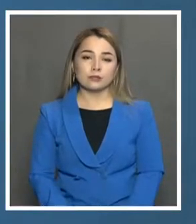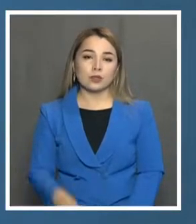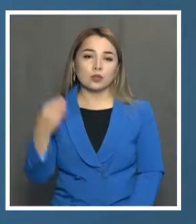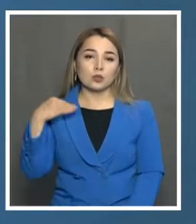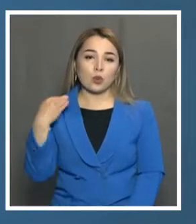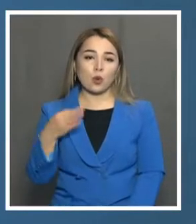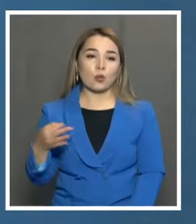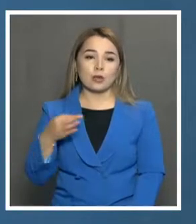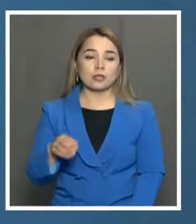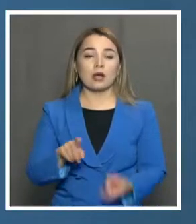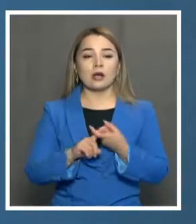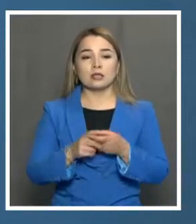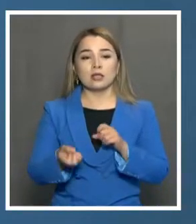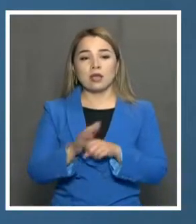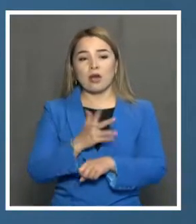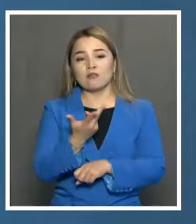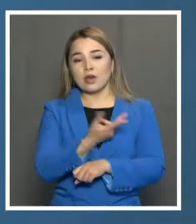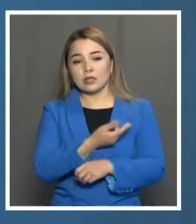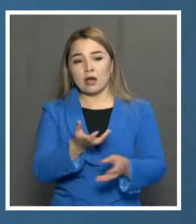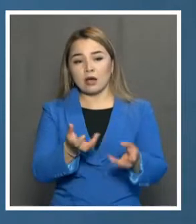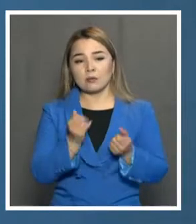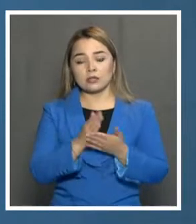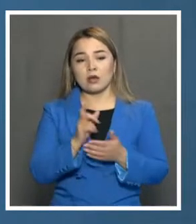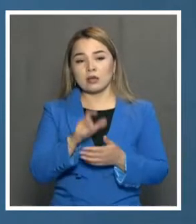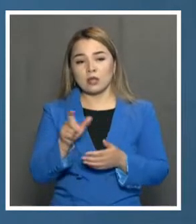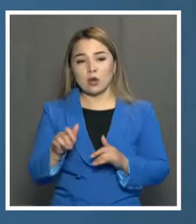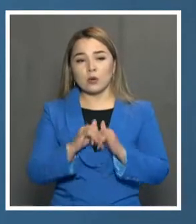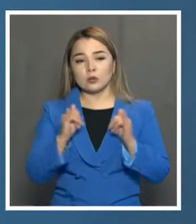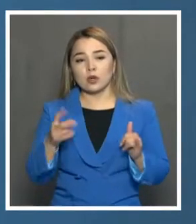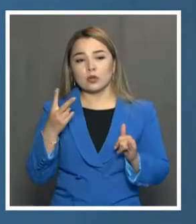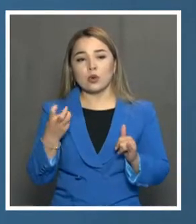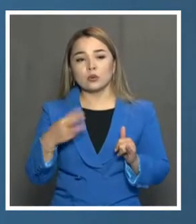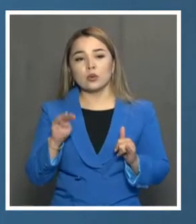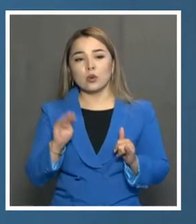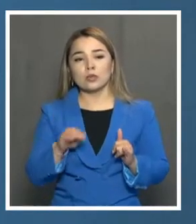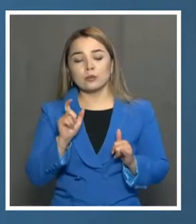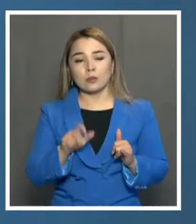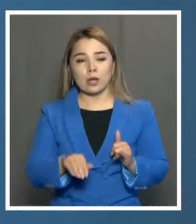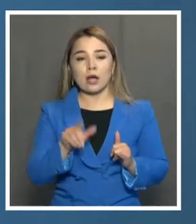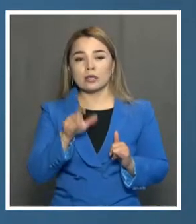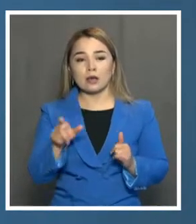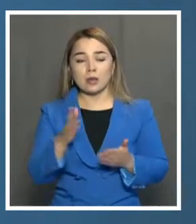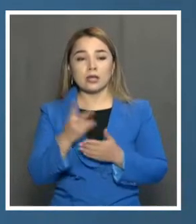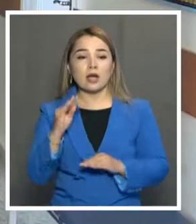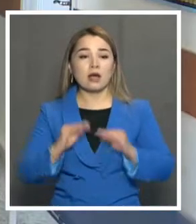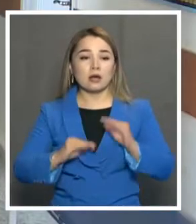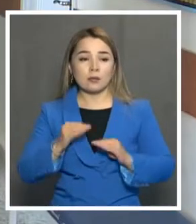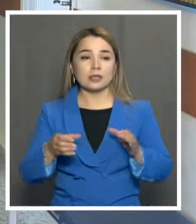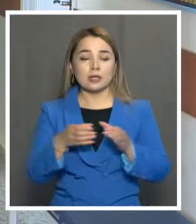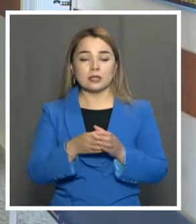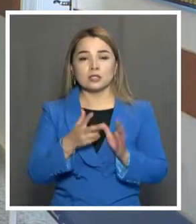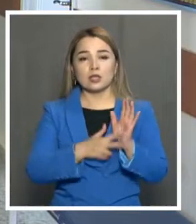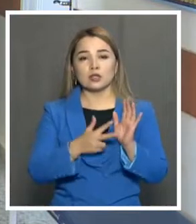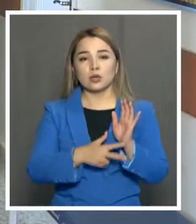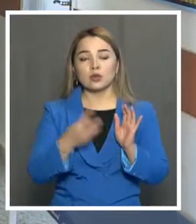Түркістан облысында коронавирусқа қарсы вакцинацияны қабылдағандардың саны 234 мың адамнан асты. Ал екінші компонентпен 83 мыңға тарта адам